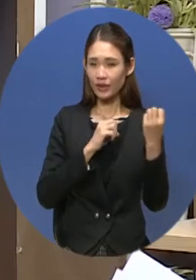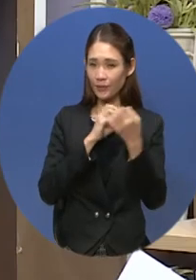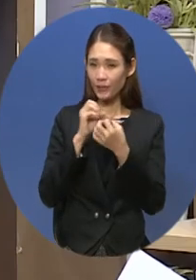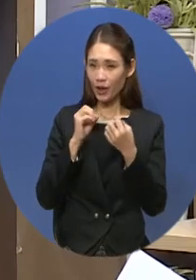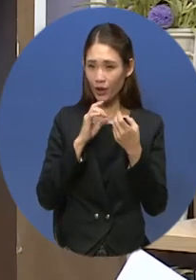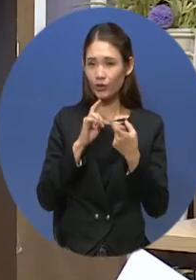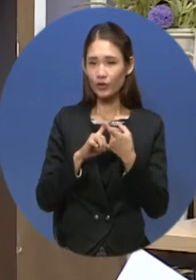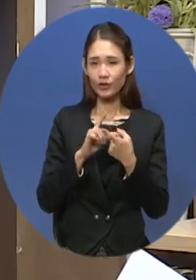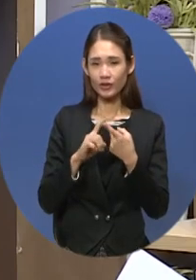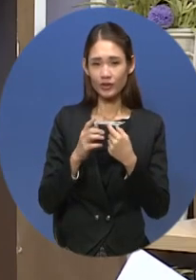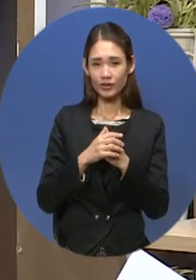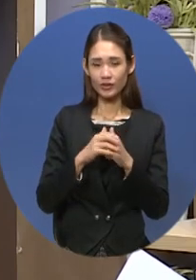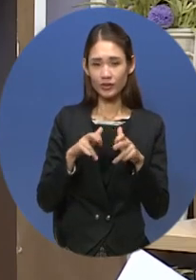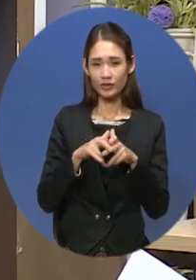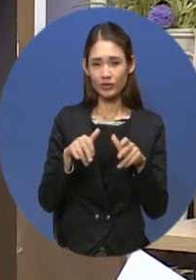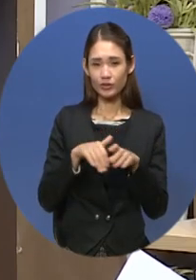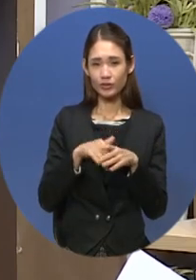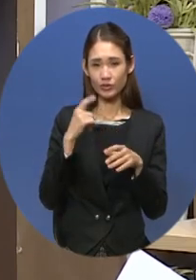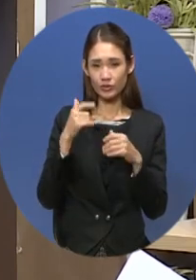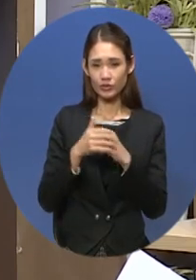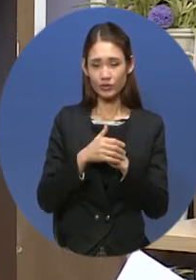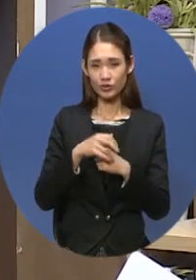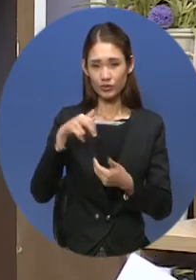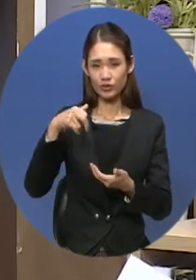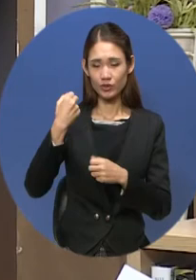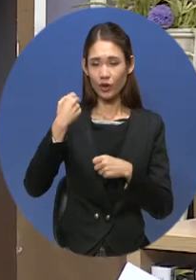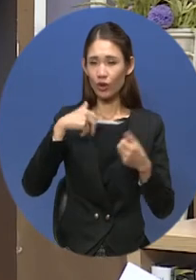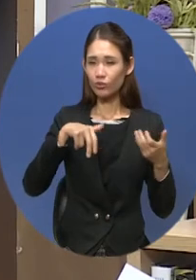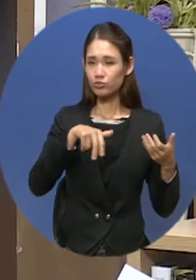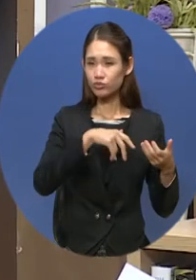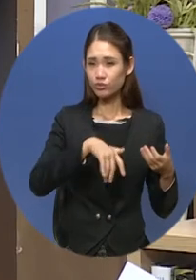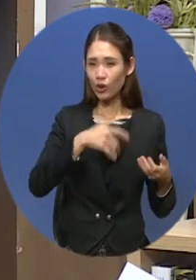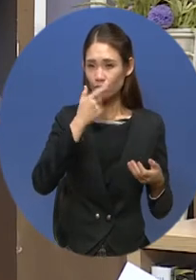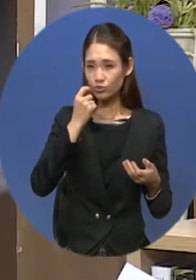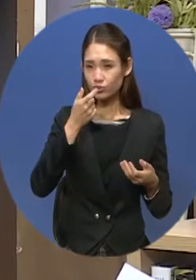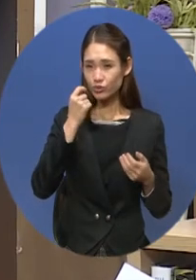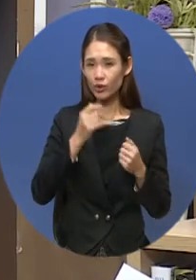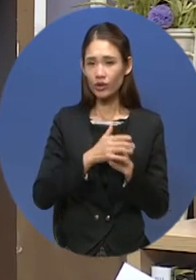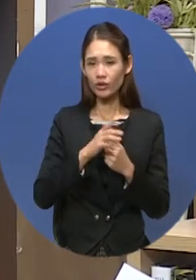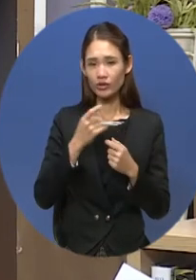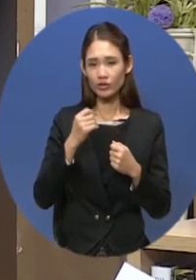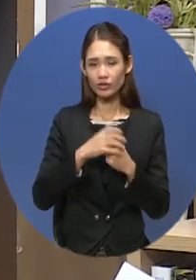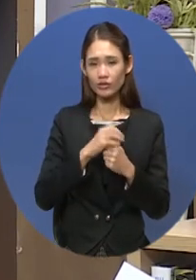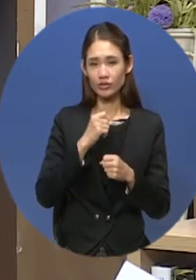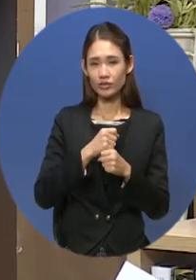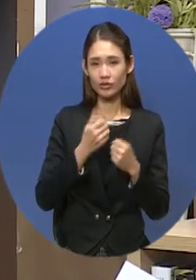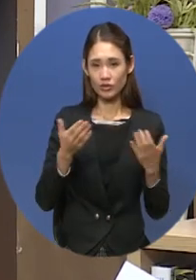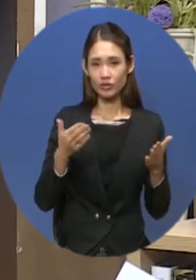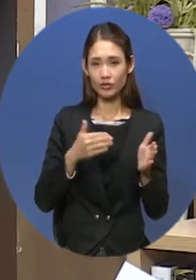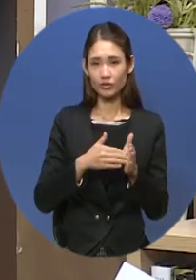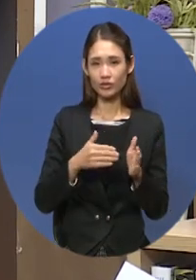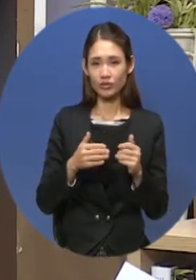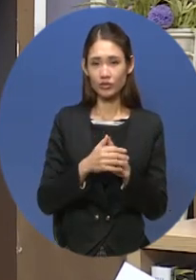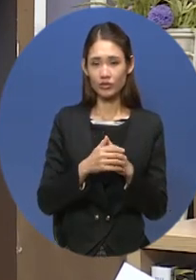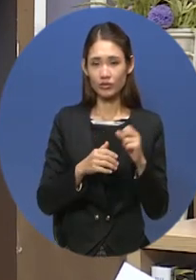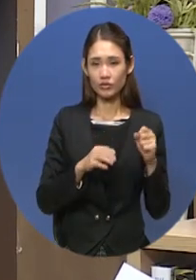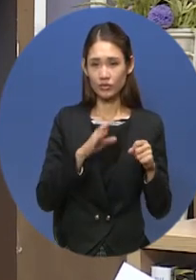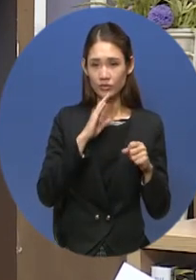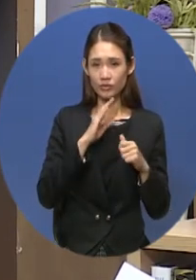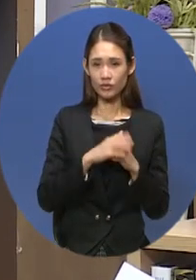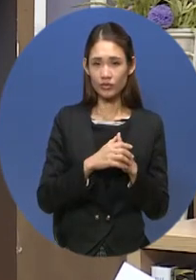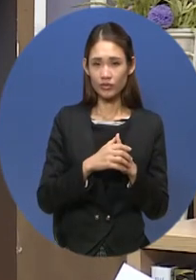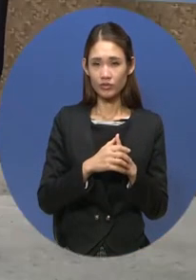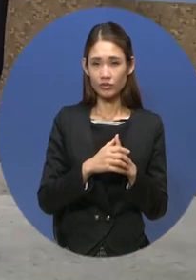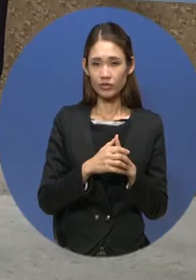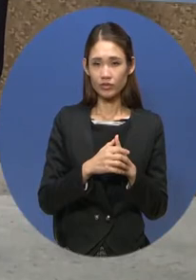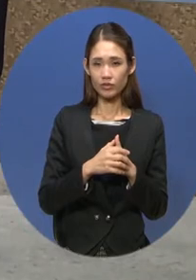것처럼 이 장애 문화 예술인들이 설 무대가 없다, 설 자리가 없다 얘기를 했는데 그 무대를 또 그렇죠. 만들어 주신 네. 거고요. 그렇죠.